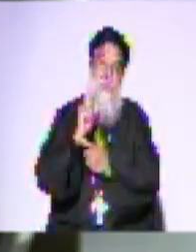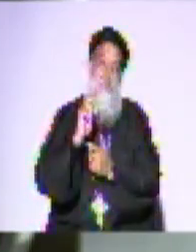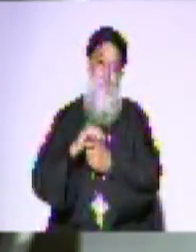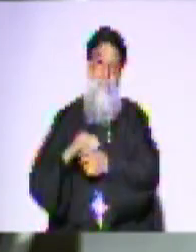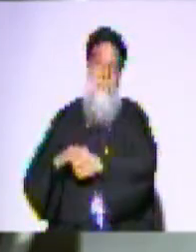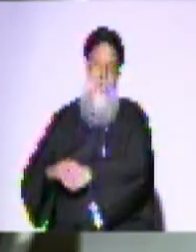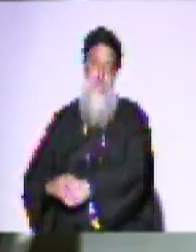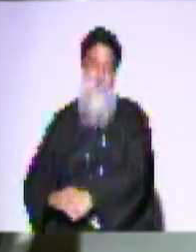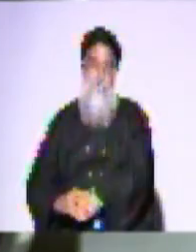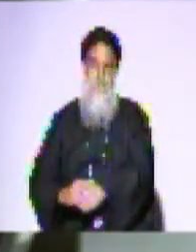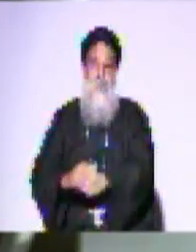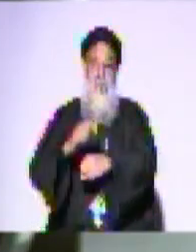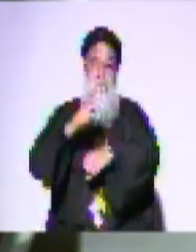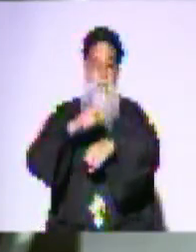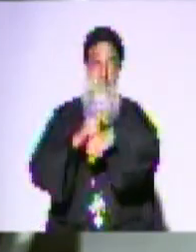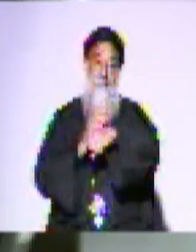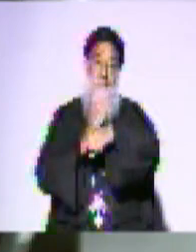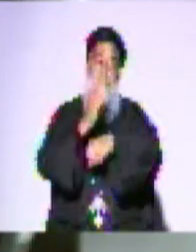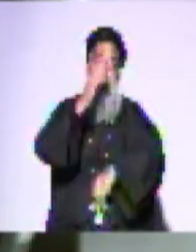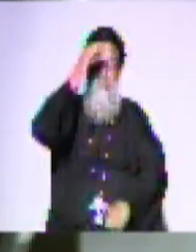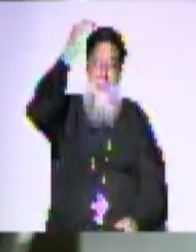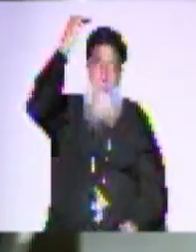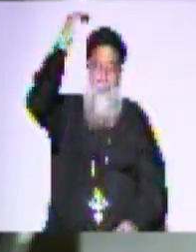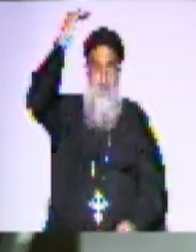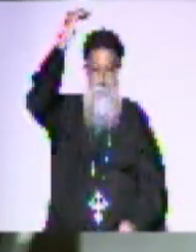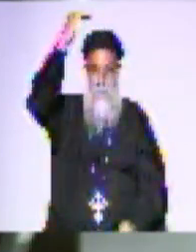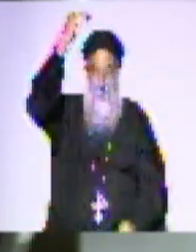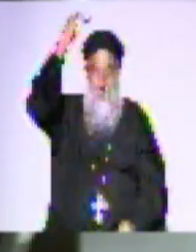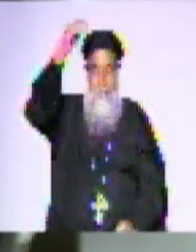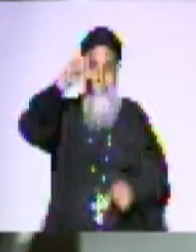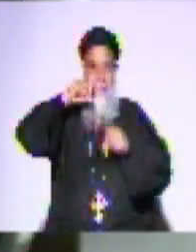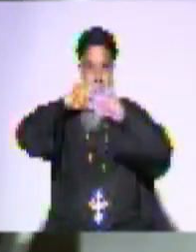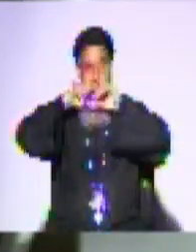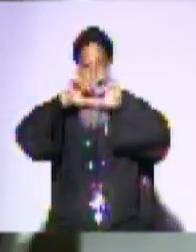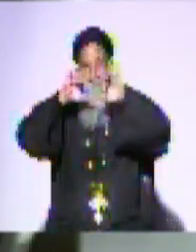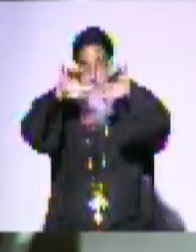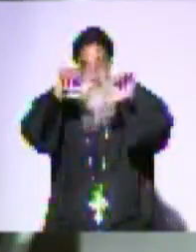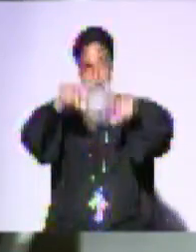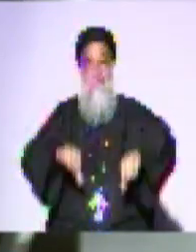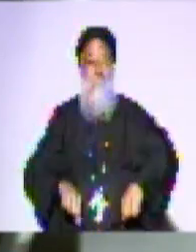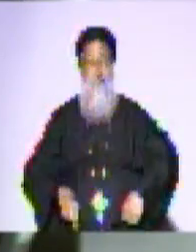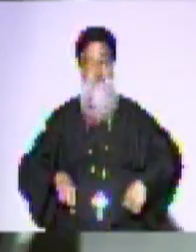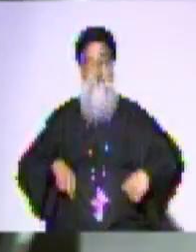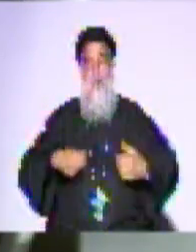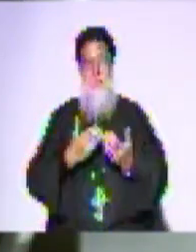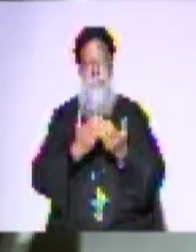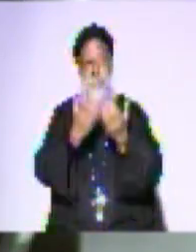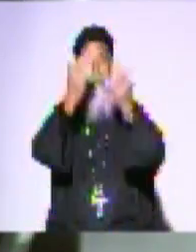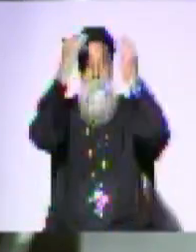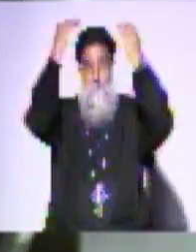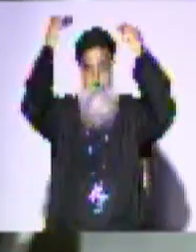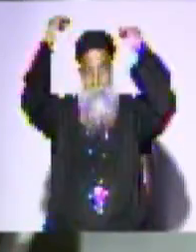المسيح في ملكوته ليعلن الحياة الأبدية يعني.